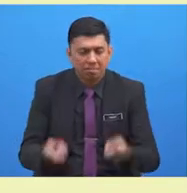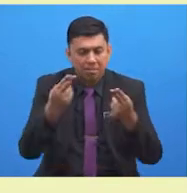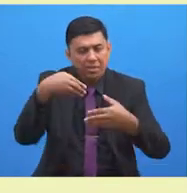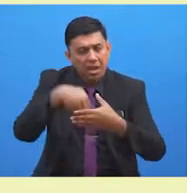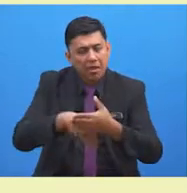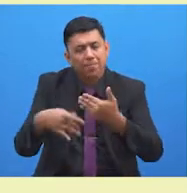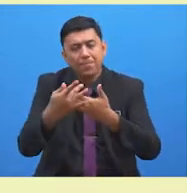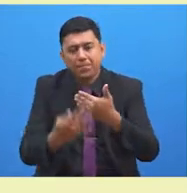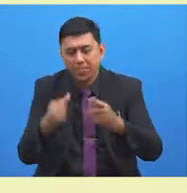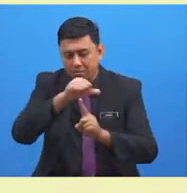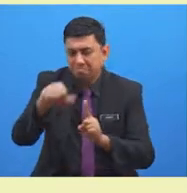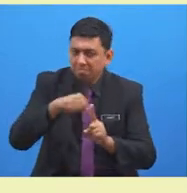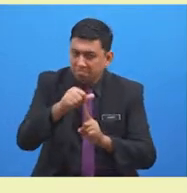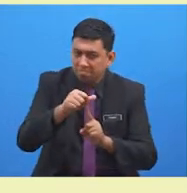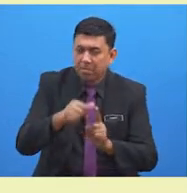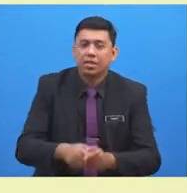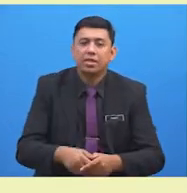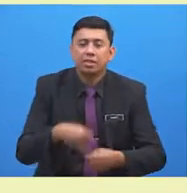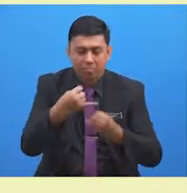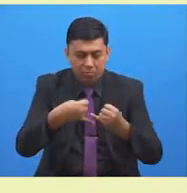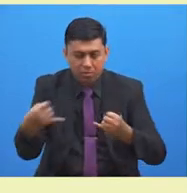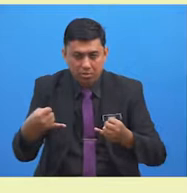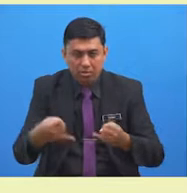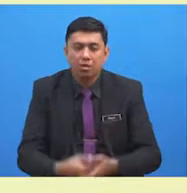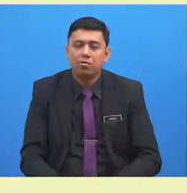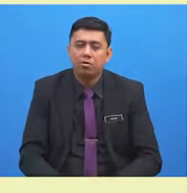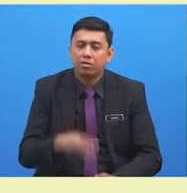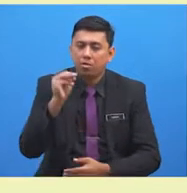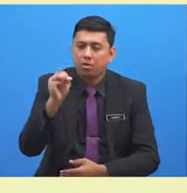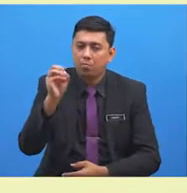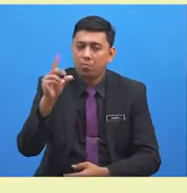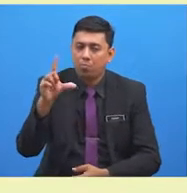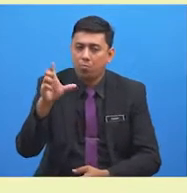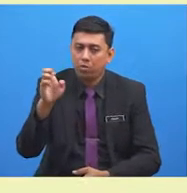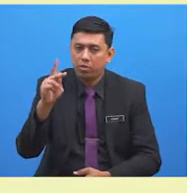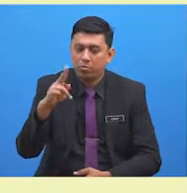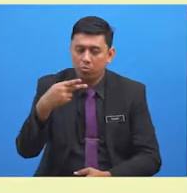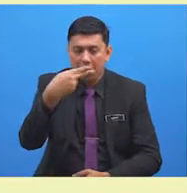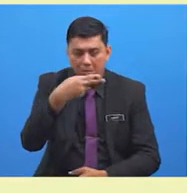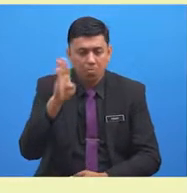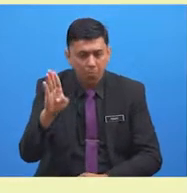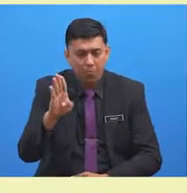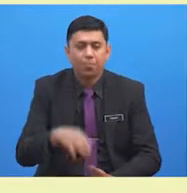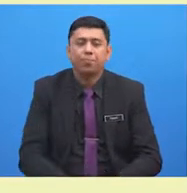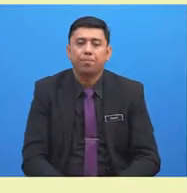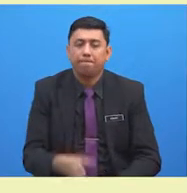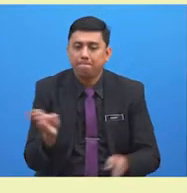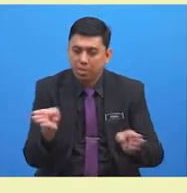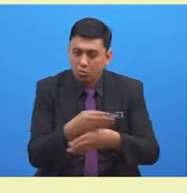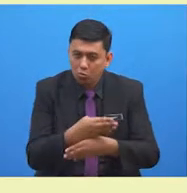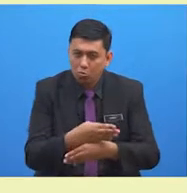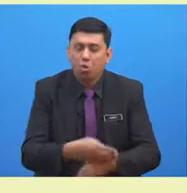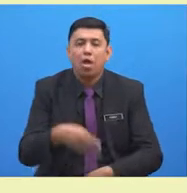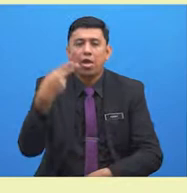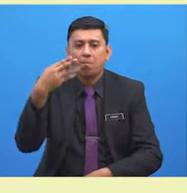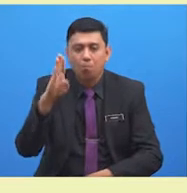diikat dengan molekul hemoglobin membentuk oksihemoglobin. Oksigen diangkut dalam bentuk oksihemoglobin